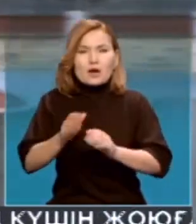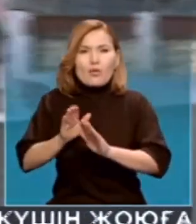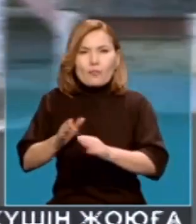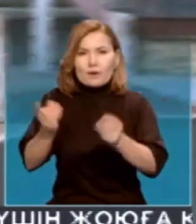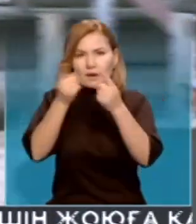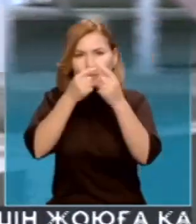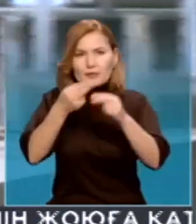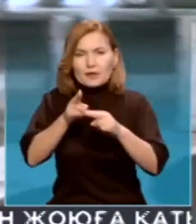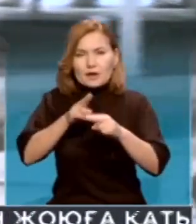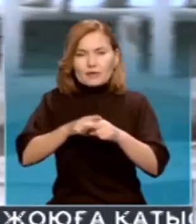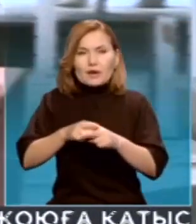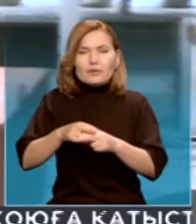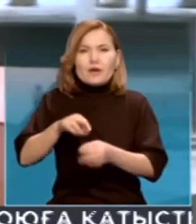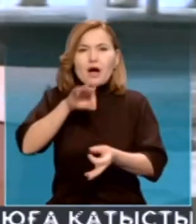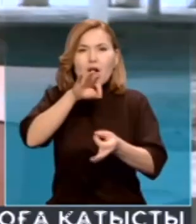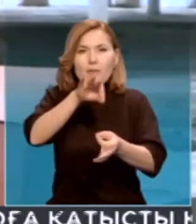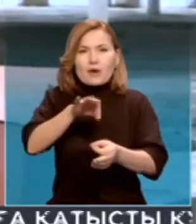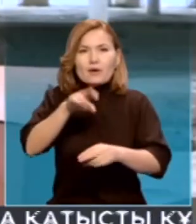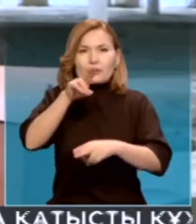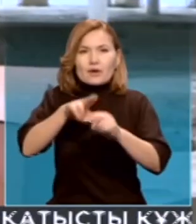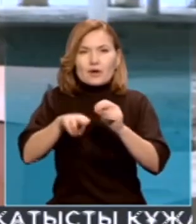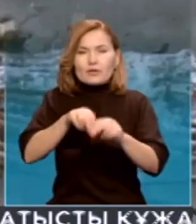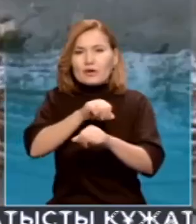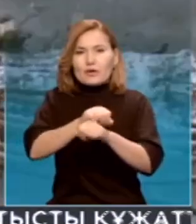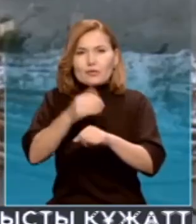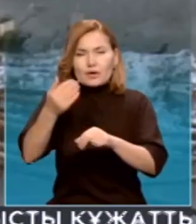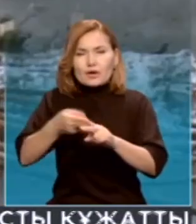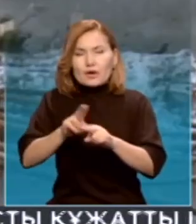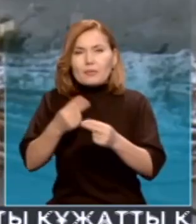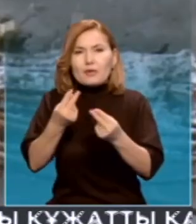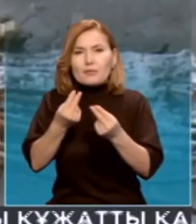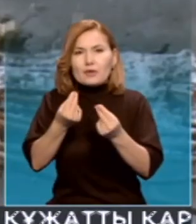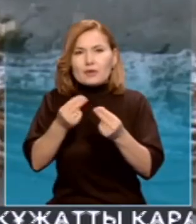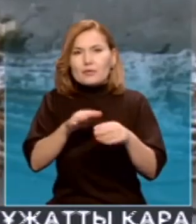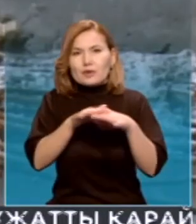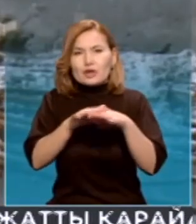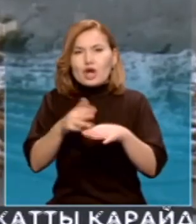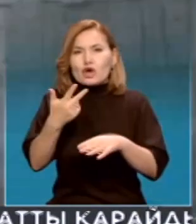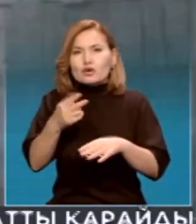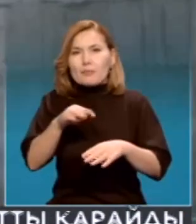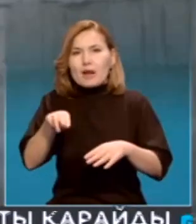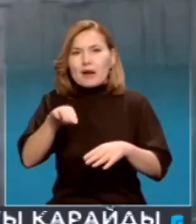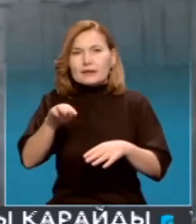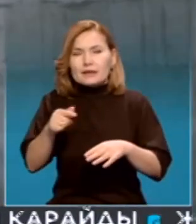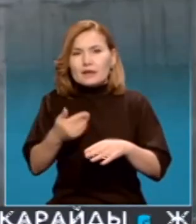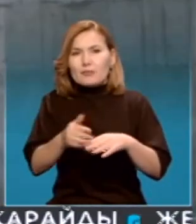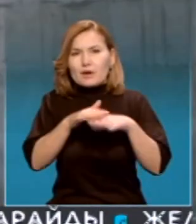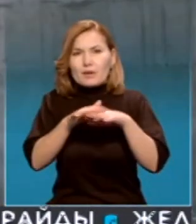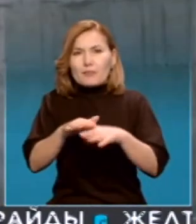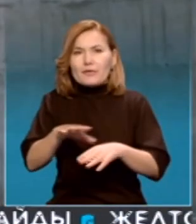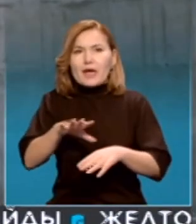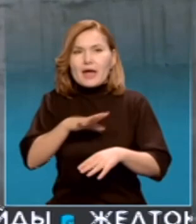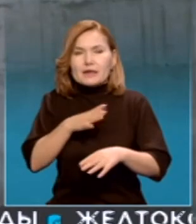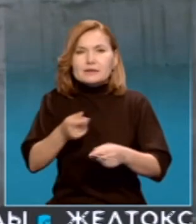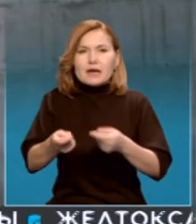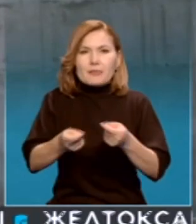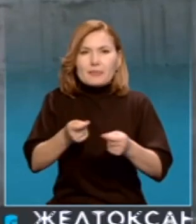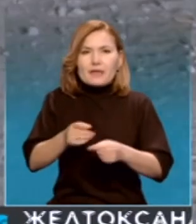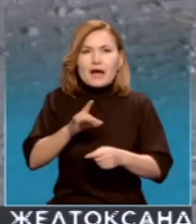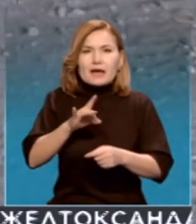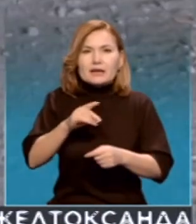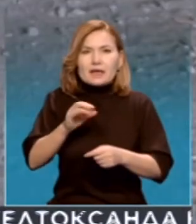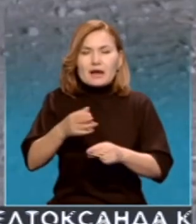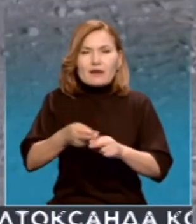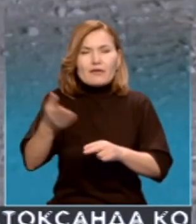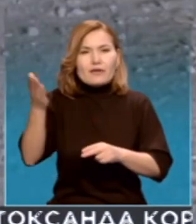мәлімдеді. Орта жолдан тұралаған нысанды салу үшін бастапқыда бюджеттен 3 миллиард теңге бөлінген. Жоба өңірдің экс-әкімі Бергей